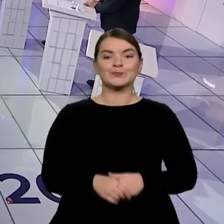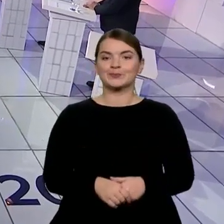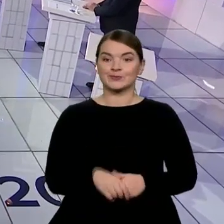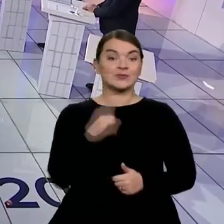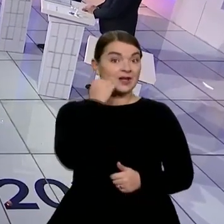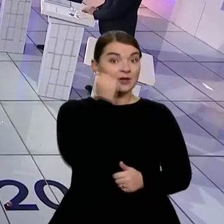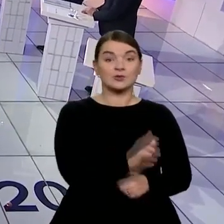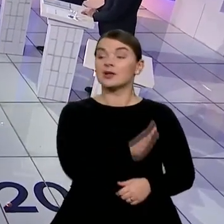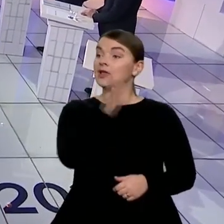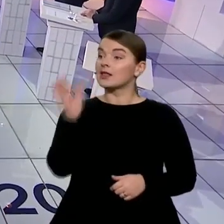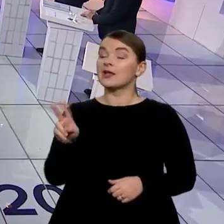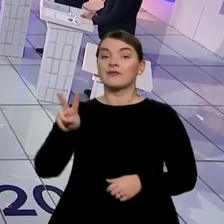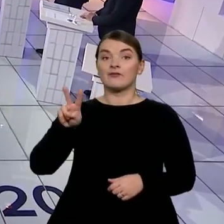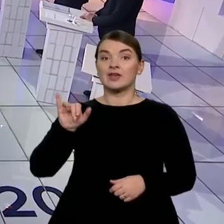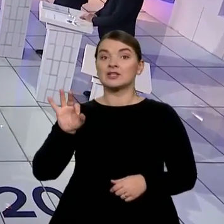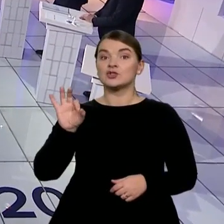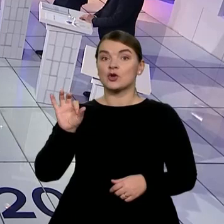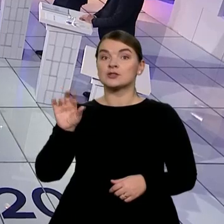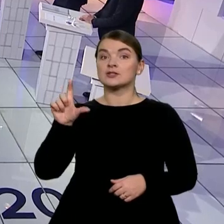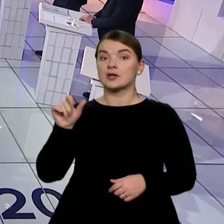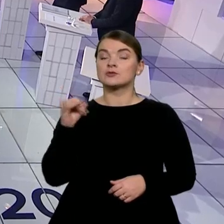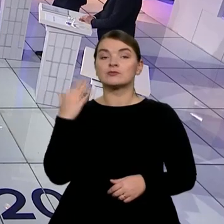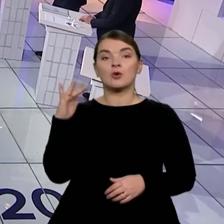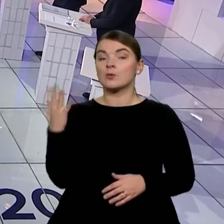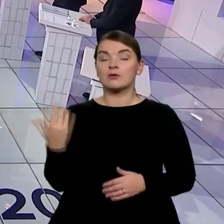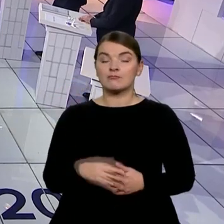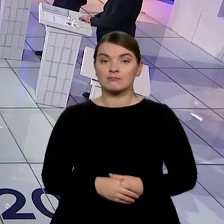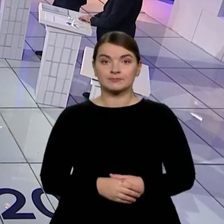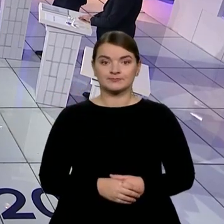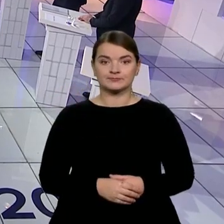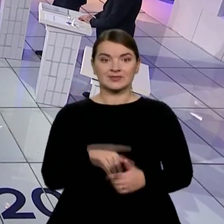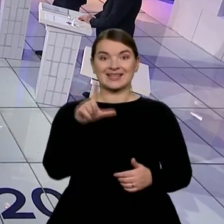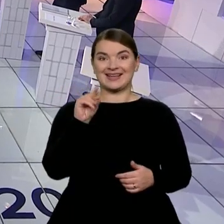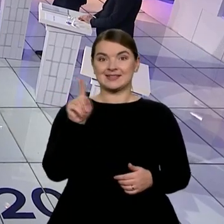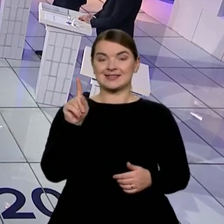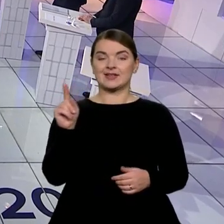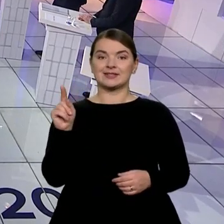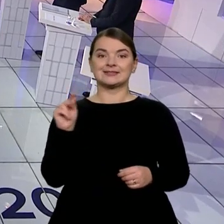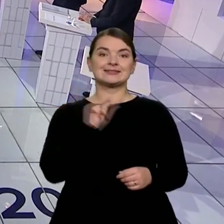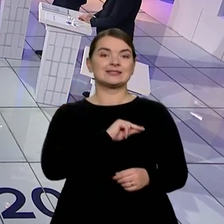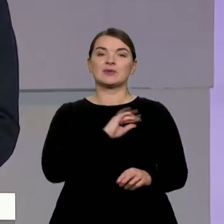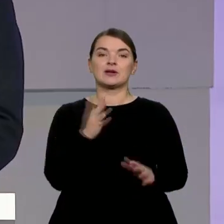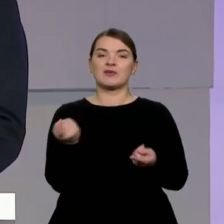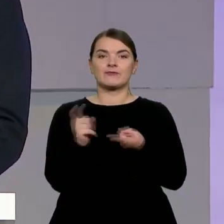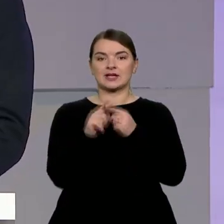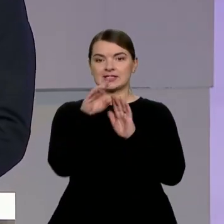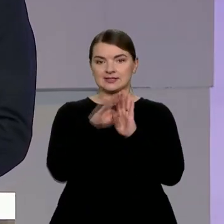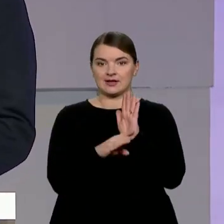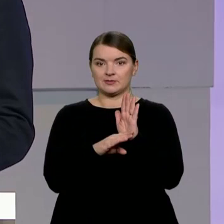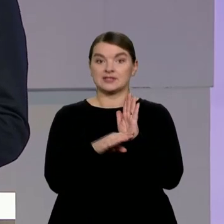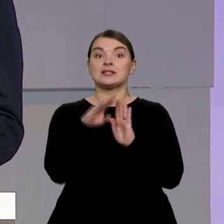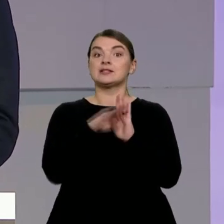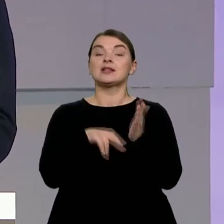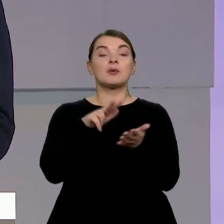Šedžiu. Pane Visocki, kaip jūs matytumėt, ar matytumėt galimybių? Lezai veikia pagal įstatymą. Šitą įstatymą patvirtina Seimas,